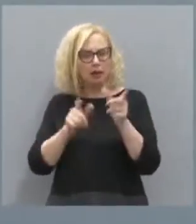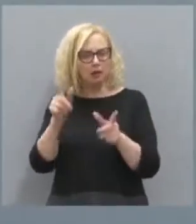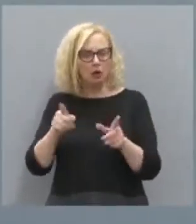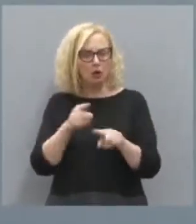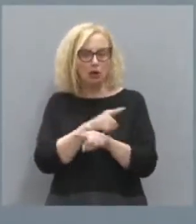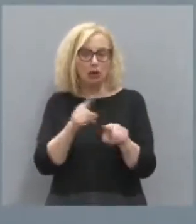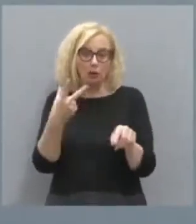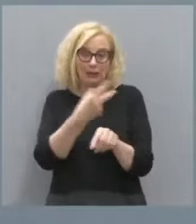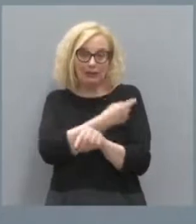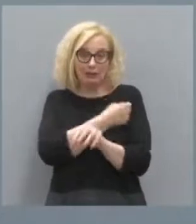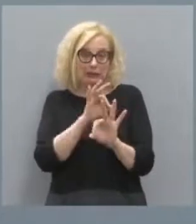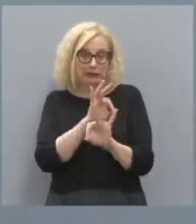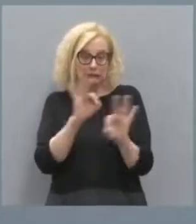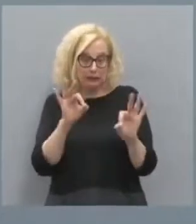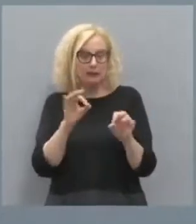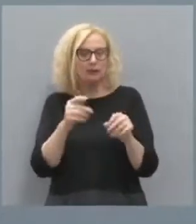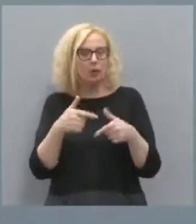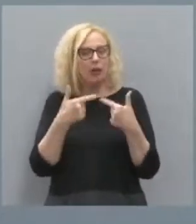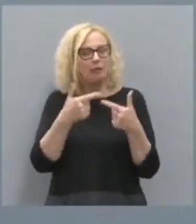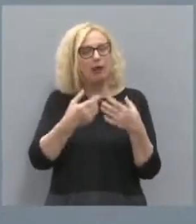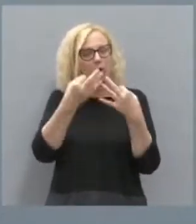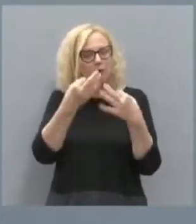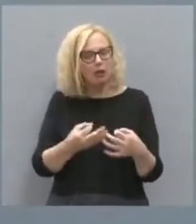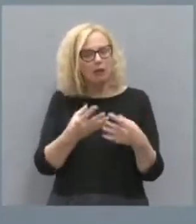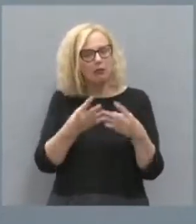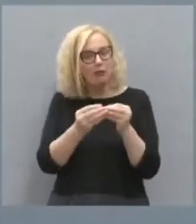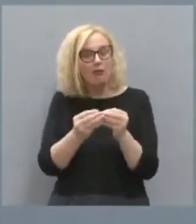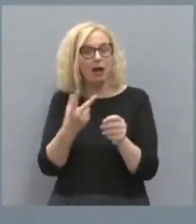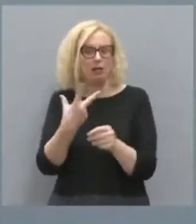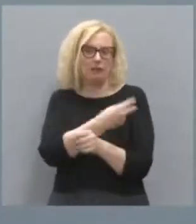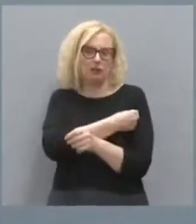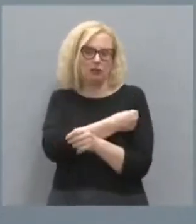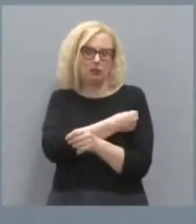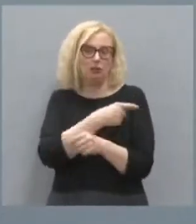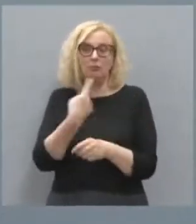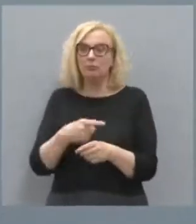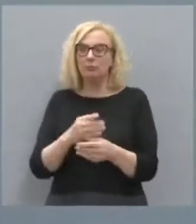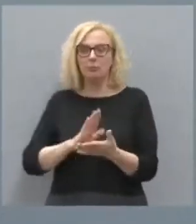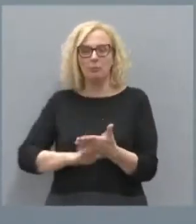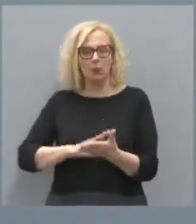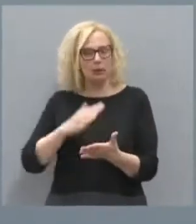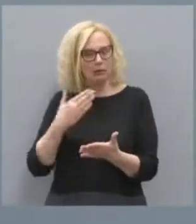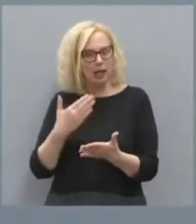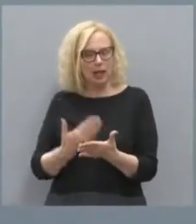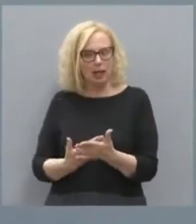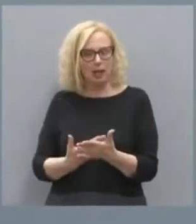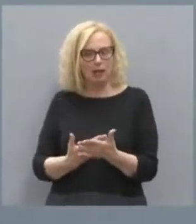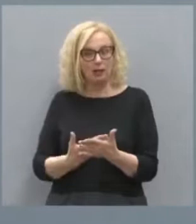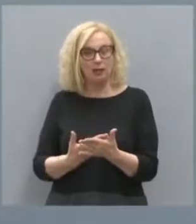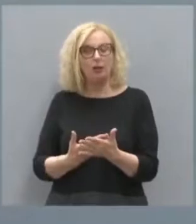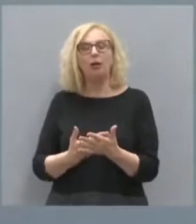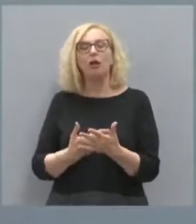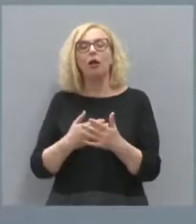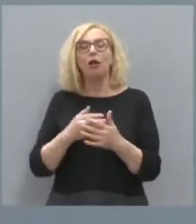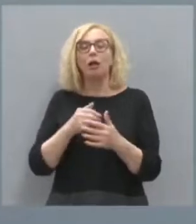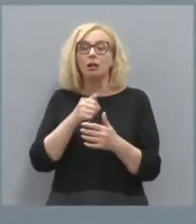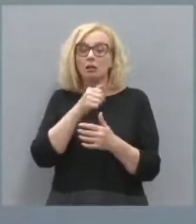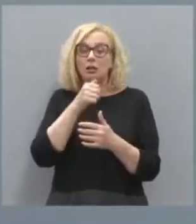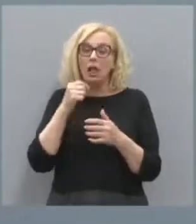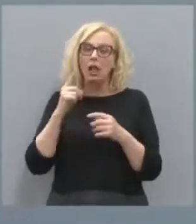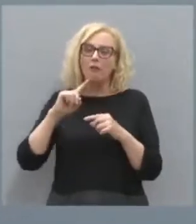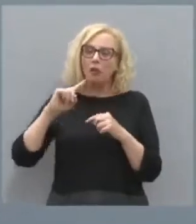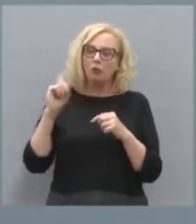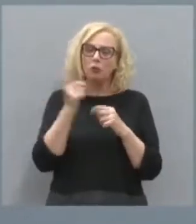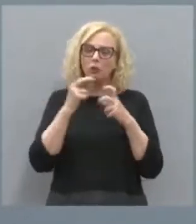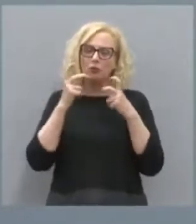vaccinate a vaccinarsi sarebbe importantissimo questo quindi bisogna che tutti lavoriamo e dal nostro punto